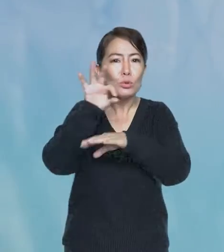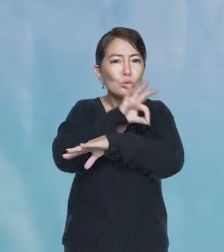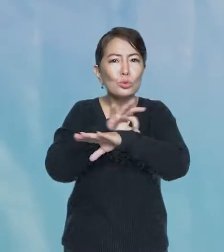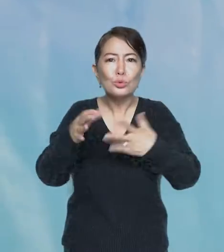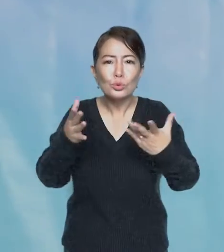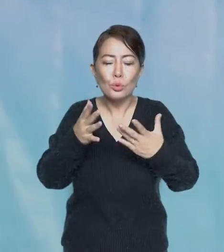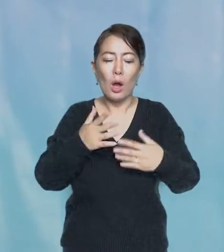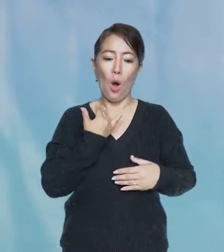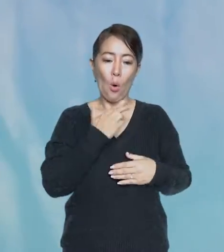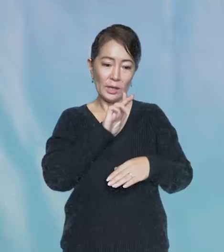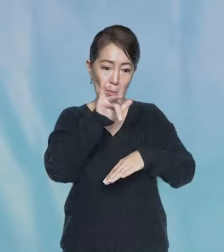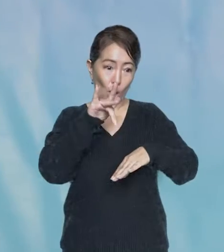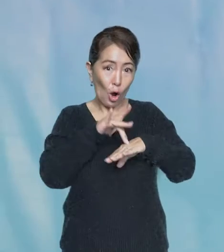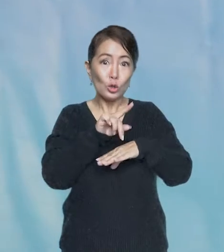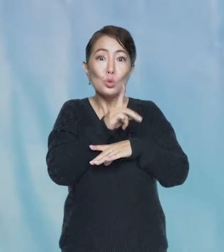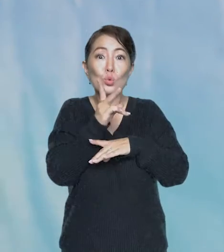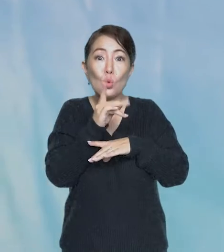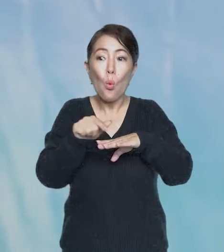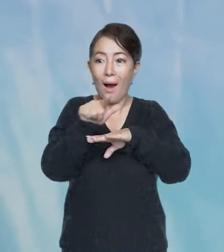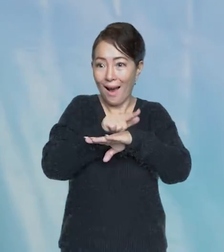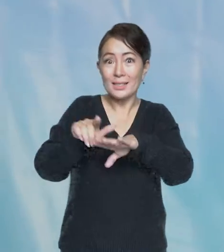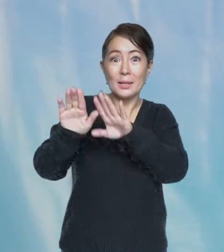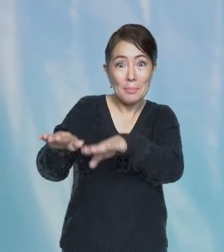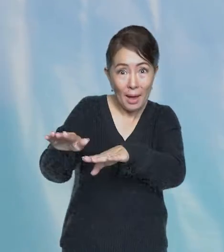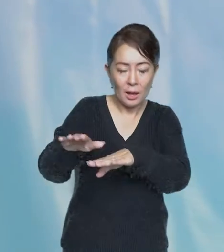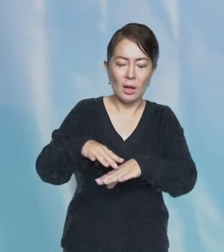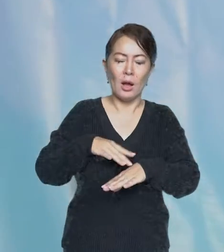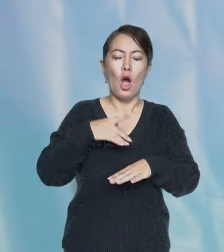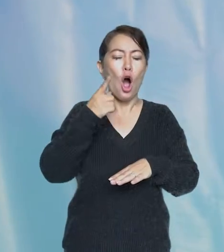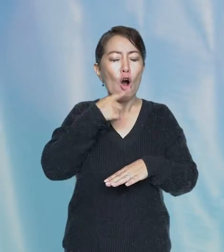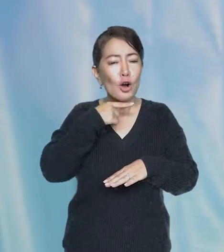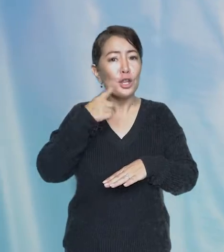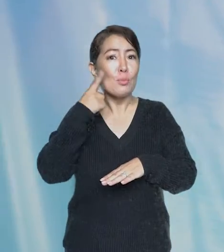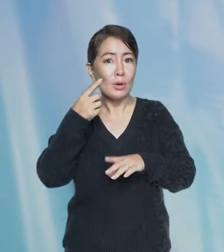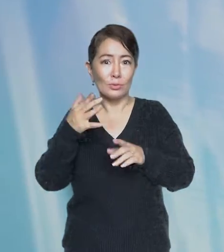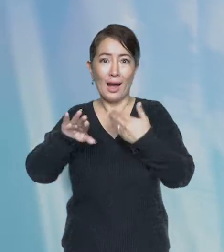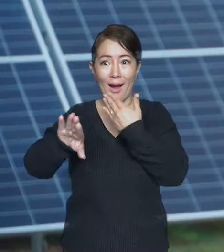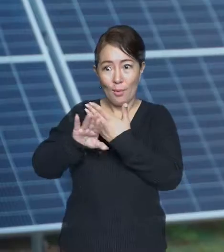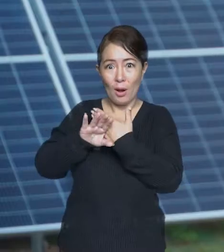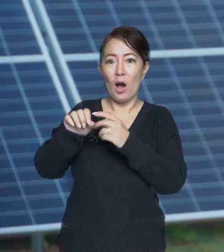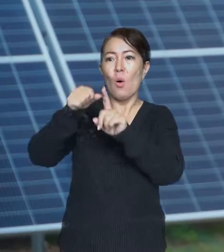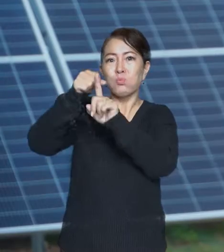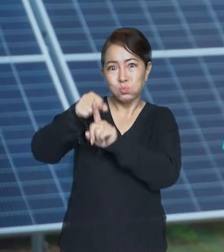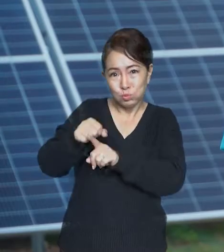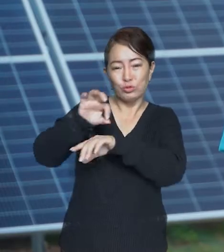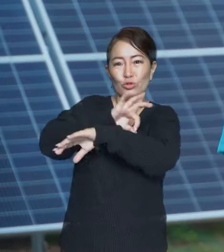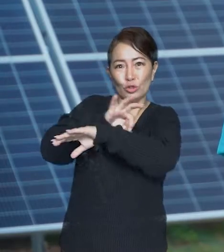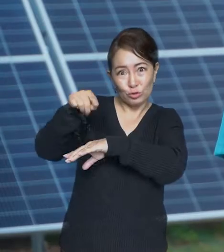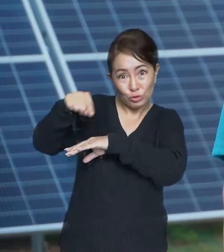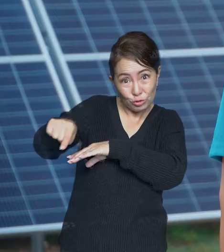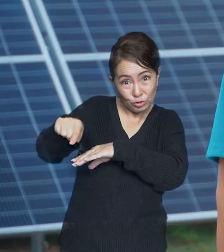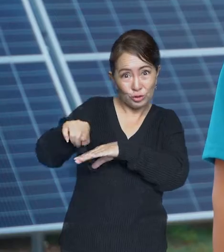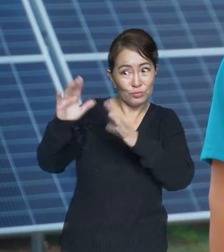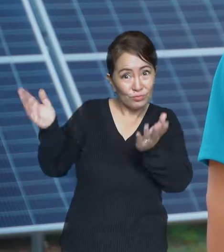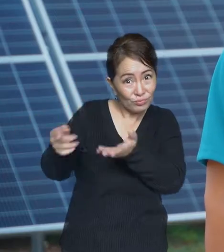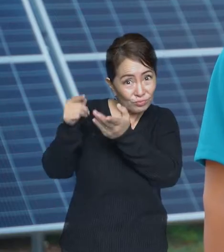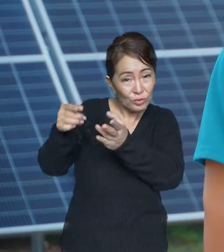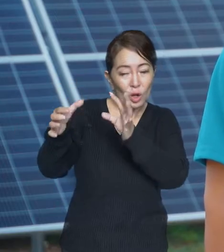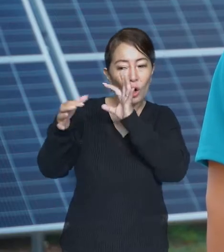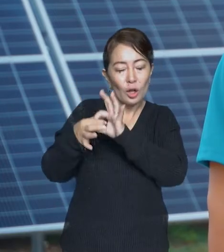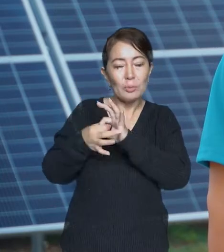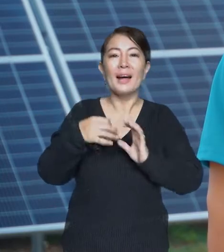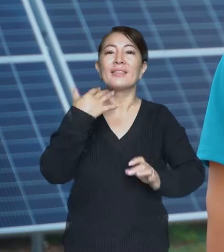байрлах охид эмэгтэйчүүдийг хамгаалах хүчирхийллийг эсрэг төвдөр төслийг хэрэгжүүллээ. Тус төслийн хүрээнд бид